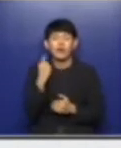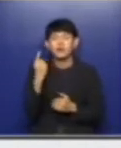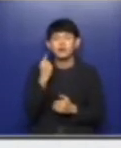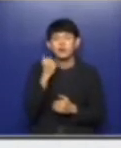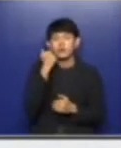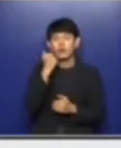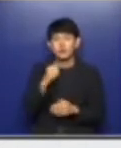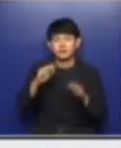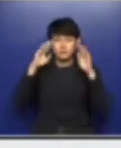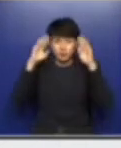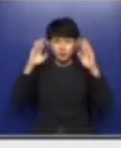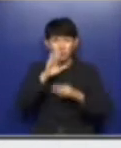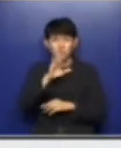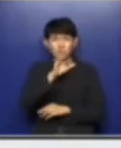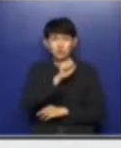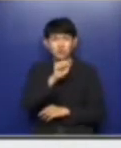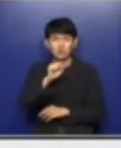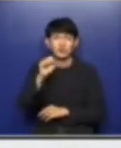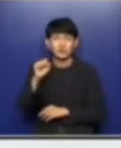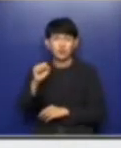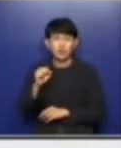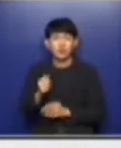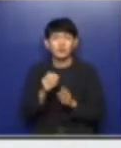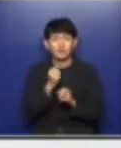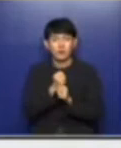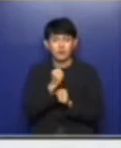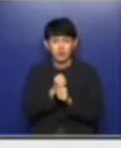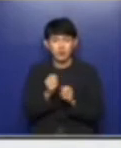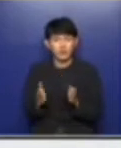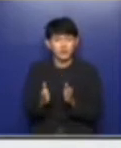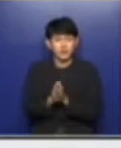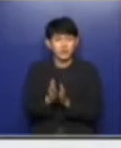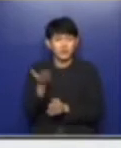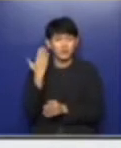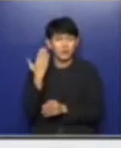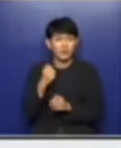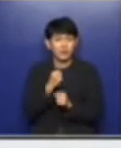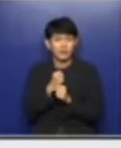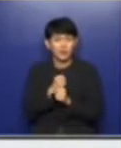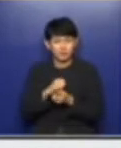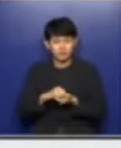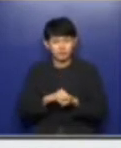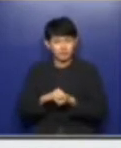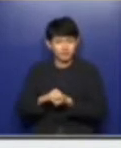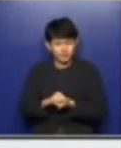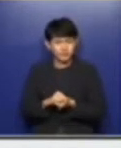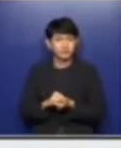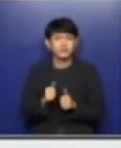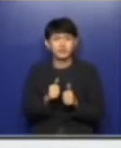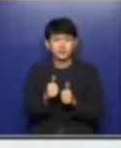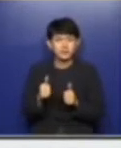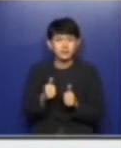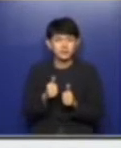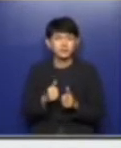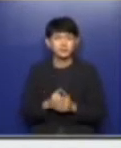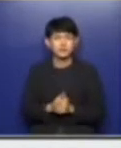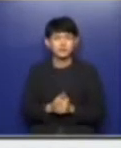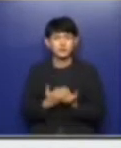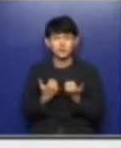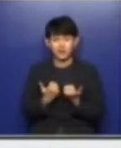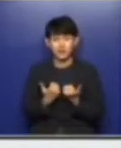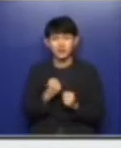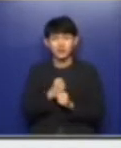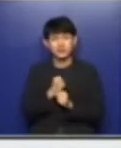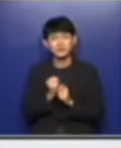บการณ์จากทางสสแล้วก็คนที่ทำงานร่วมกันก็ยังเป็นกัลยาณมิตรที่ทำงานสิ่งดีๆร่วมกันจนถึงปัจจุบันน